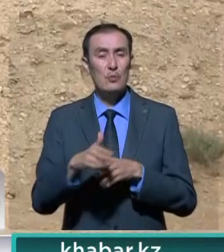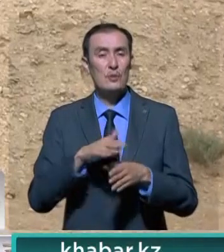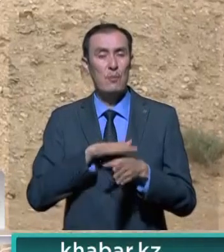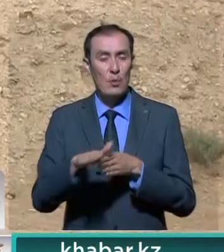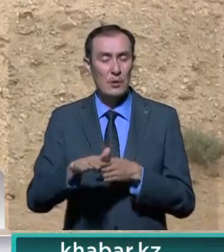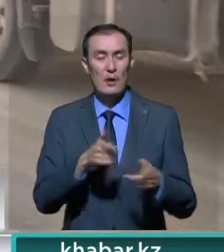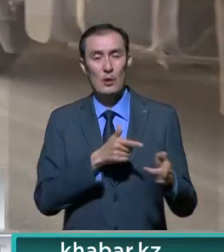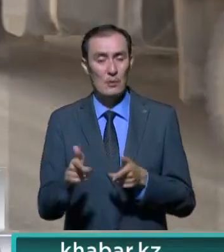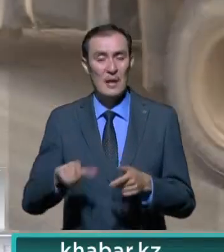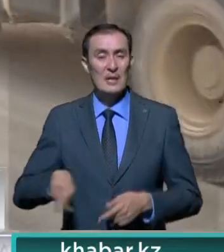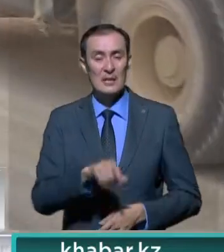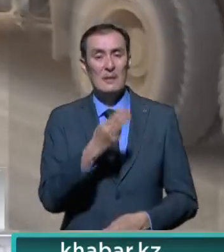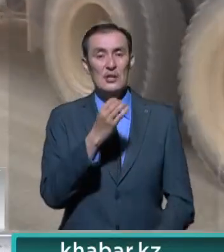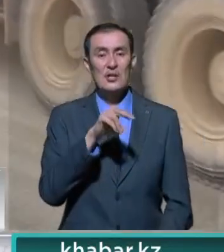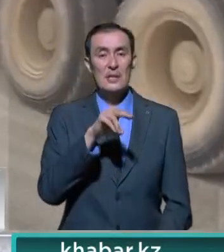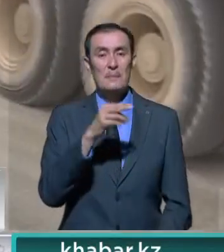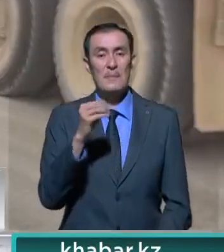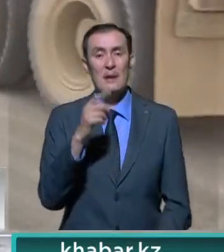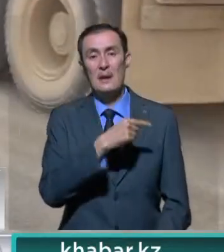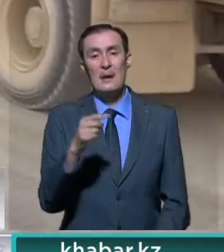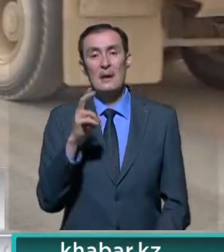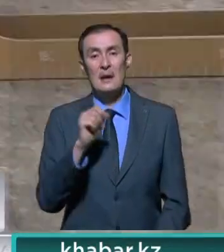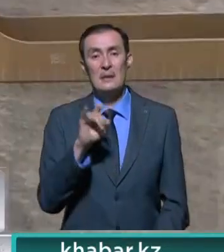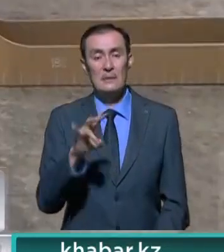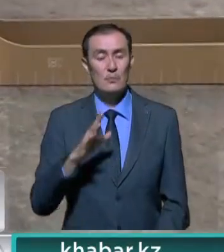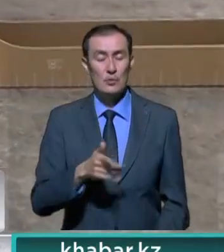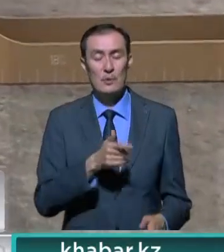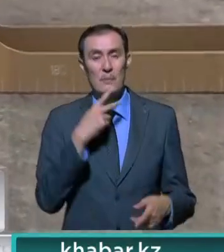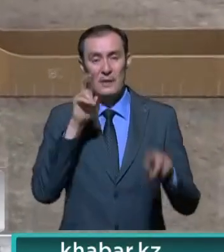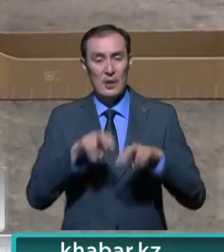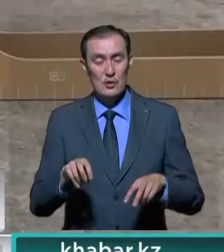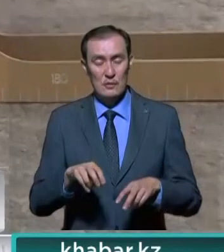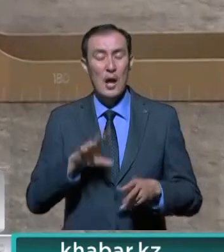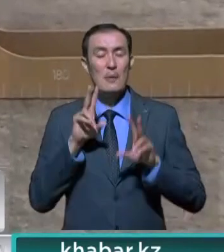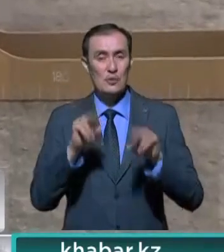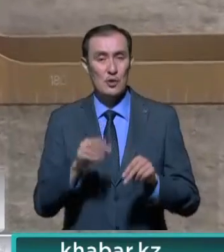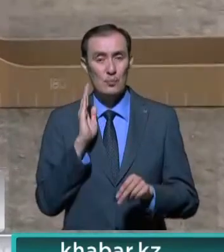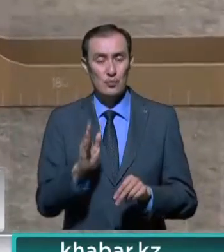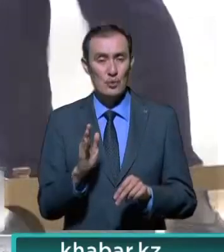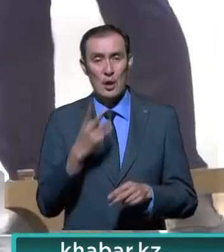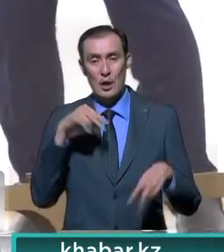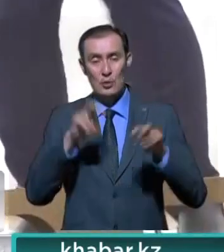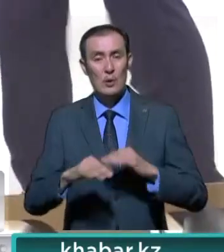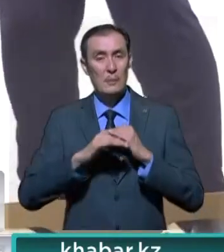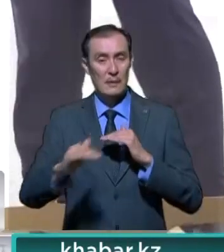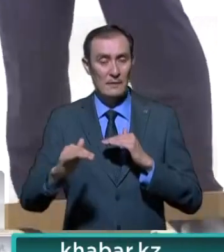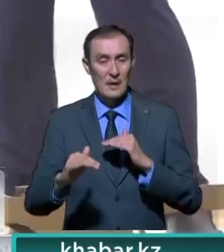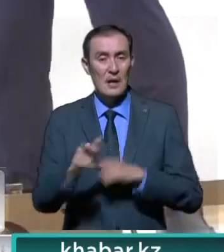ввода в эксплуатацию трассы Щетпе-Кызан специалисты, проверяющие качество дорожного строительства, обещают провести контроль полотна.